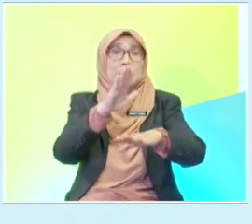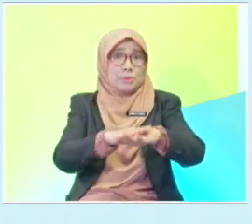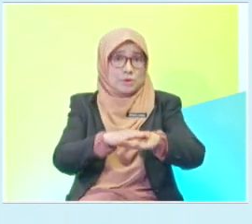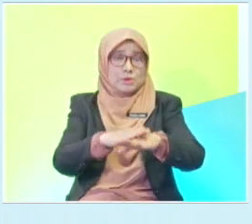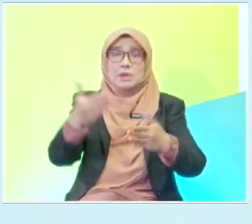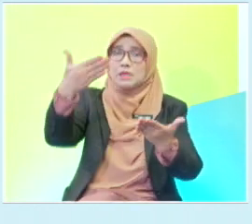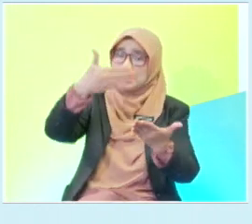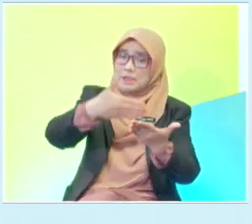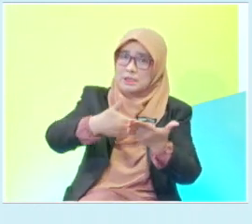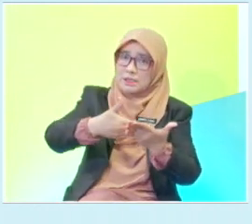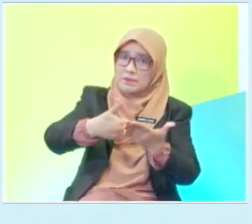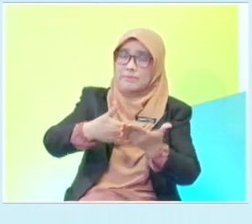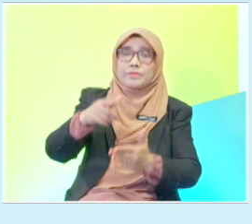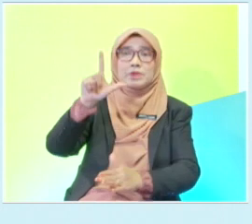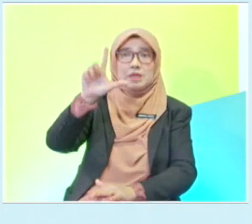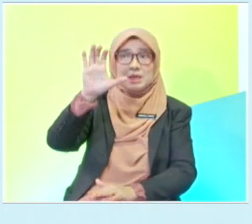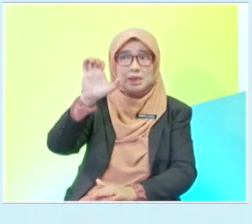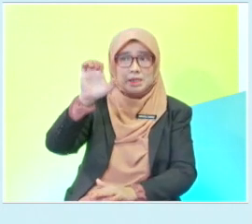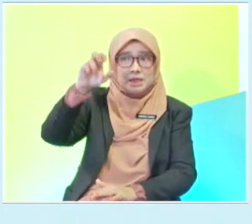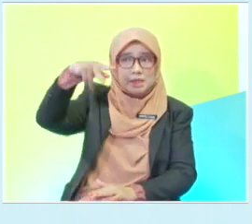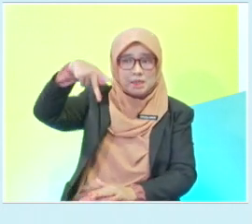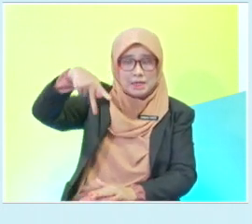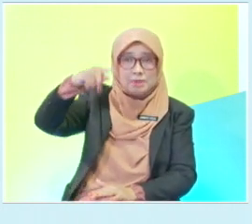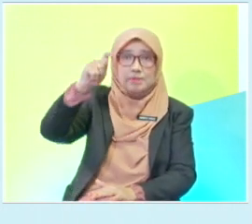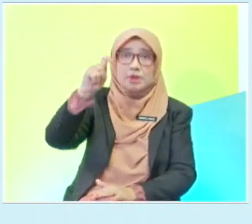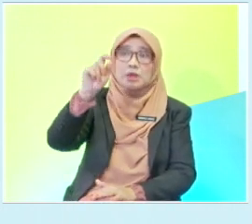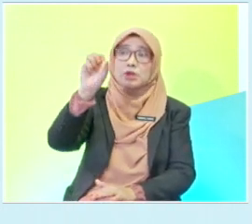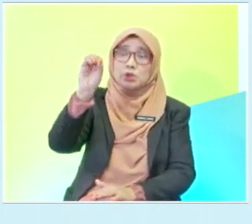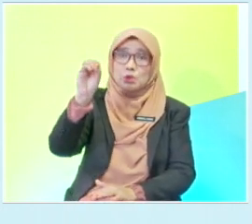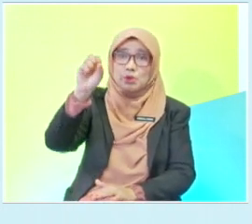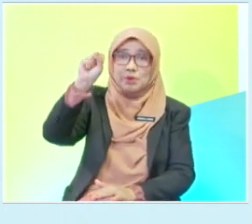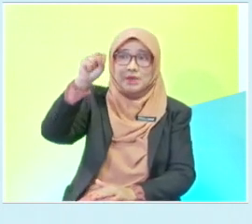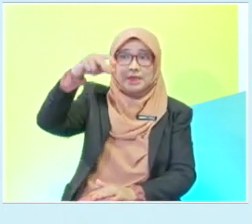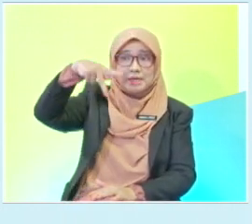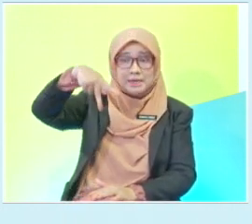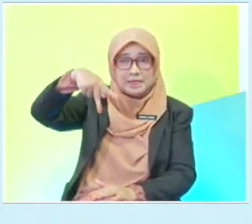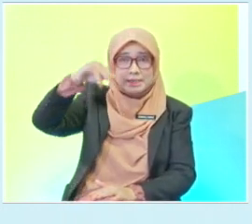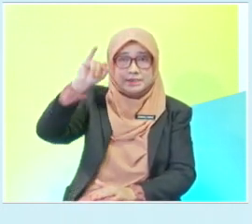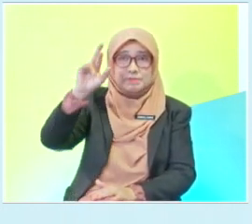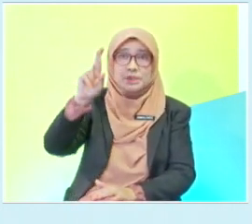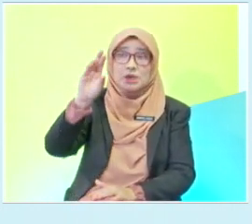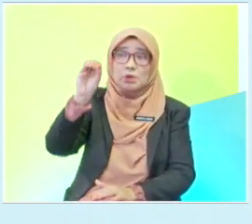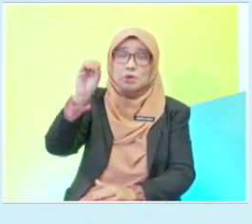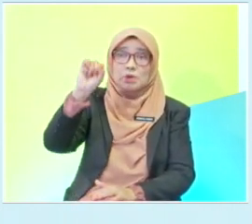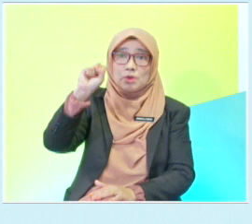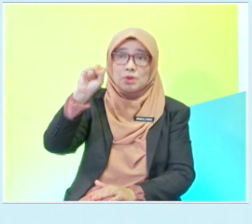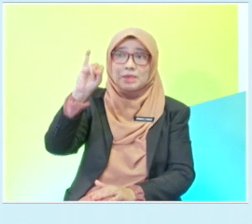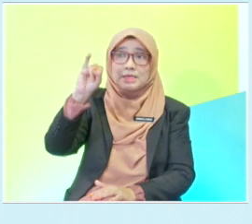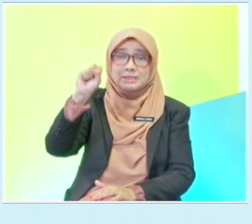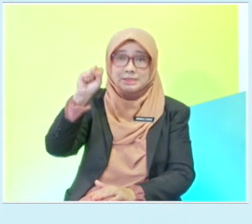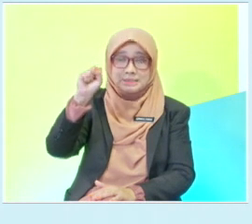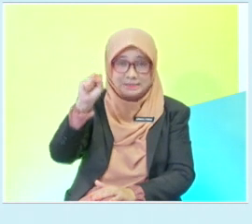Okey, leptospirosis ni dibawa oleh patogen bakteria Leptospira sp. Dan vektor